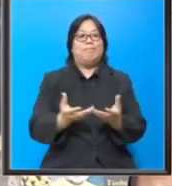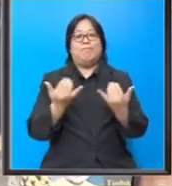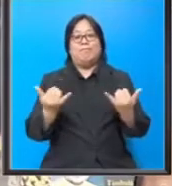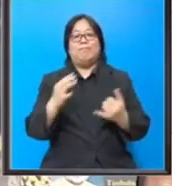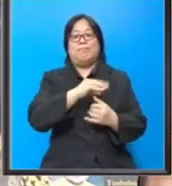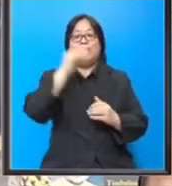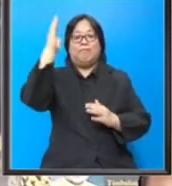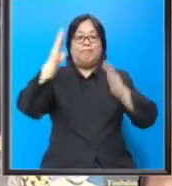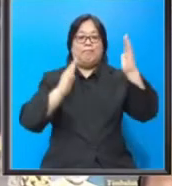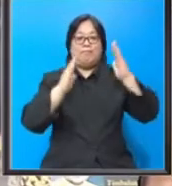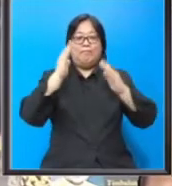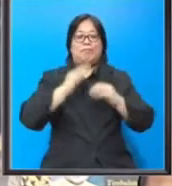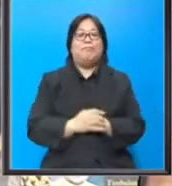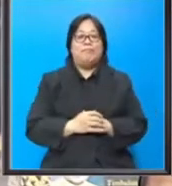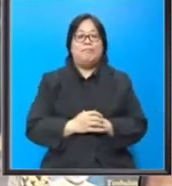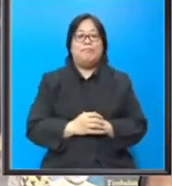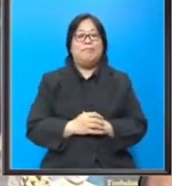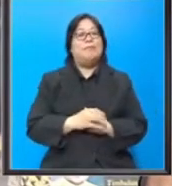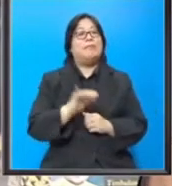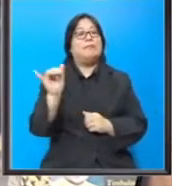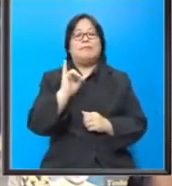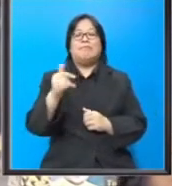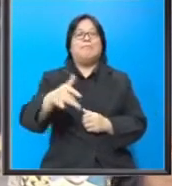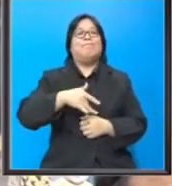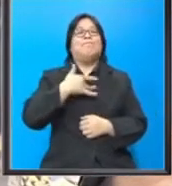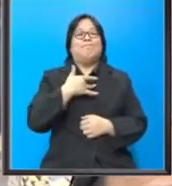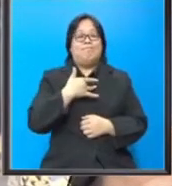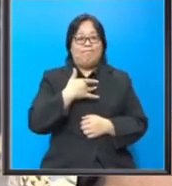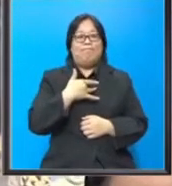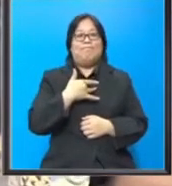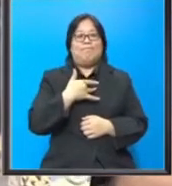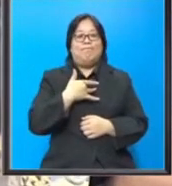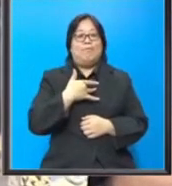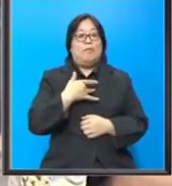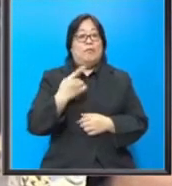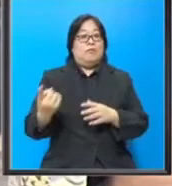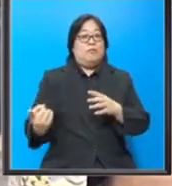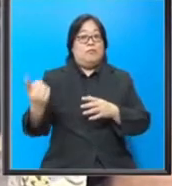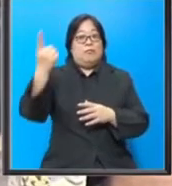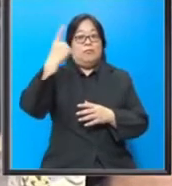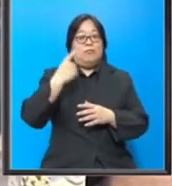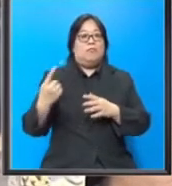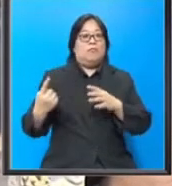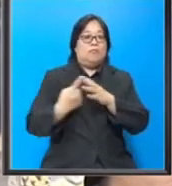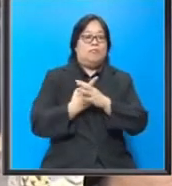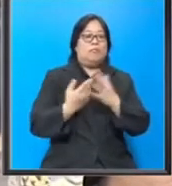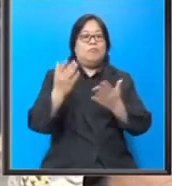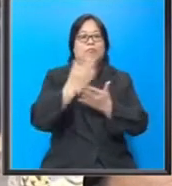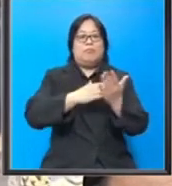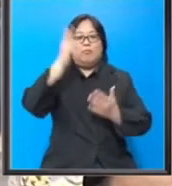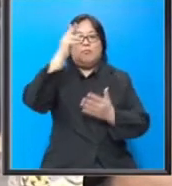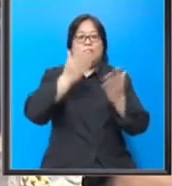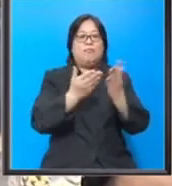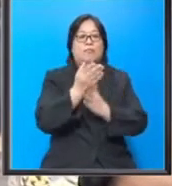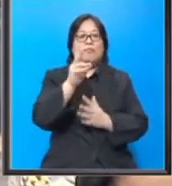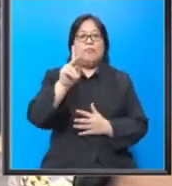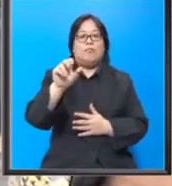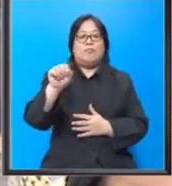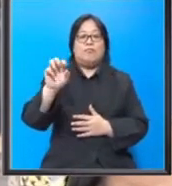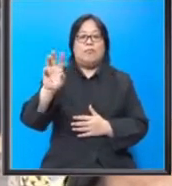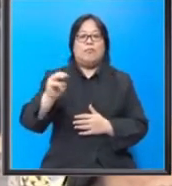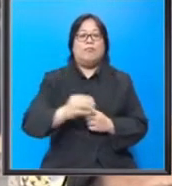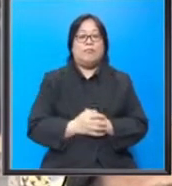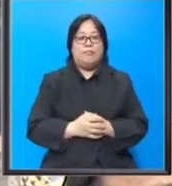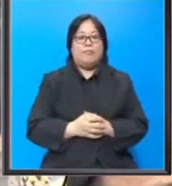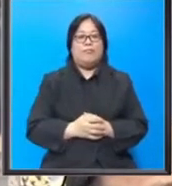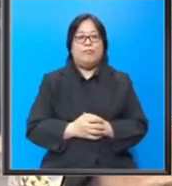dan Malaysia juga turut kesan jadi tinggal soalnya dipakai ini kita pihak kerajaan melalui GSM